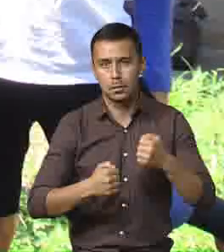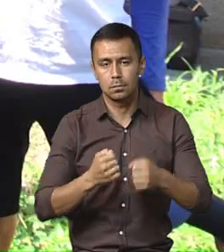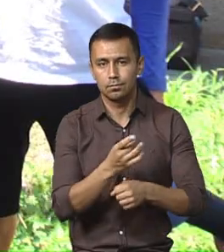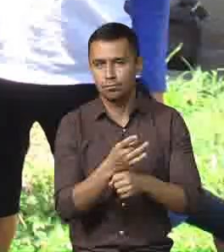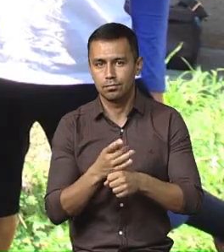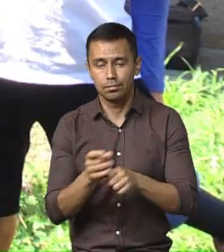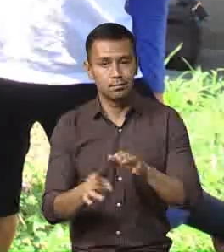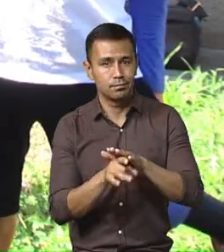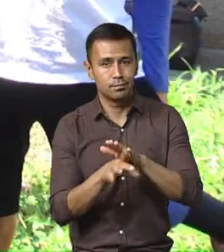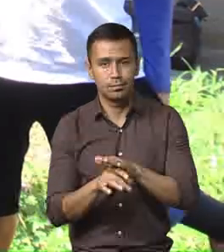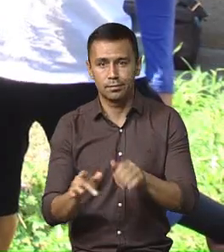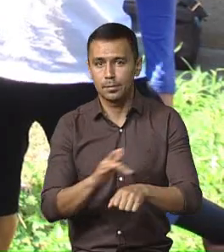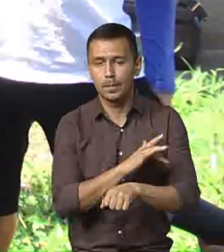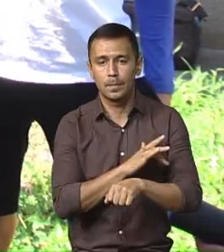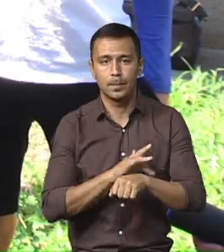Сухоріць.